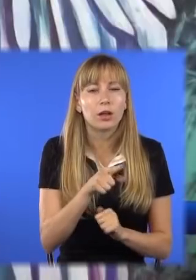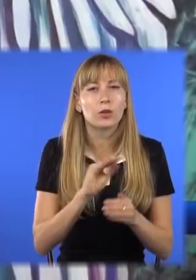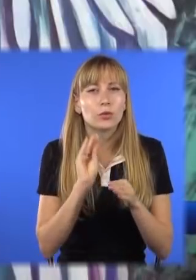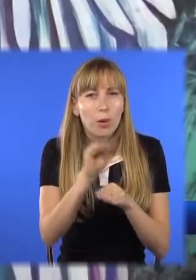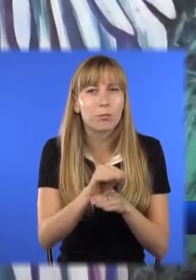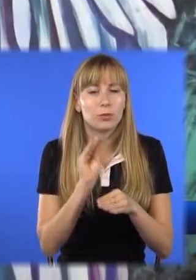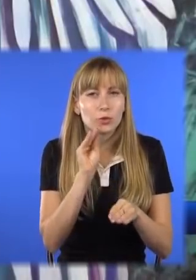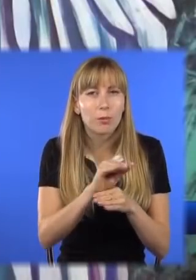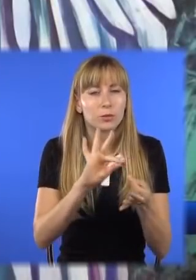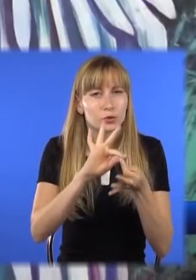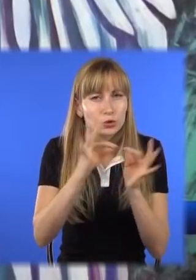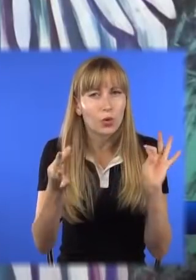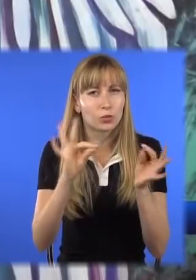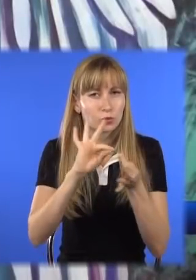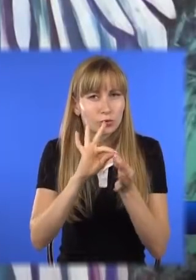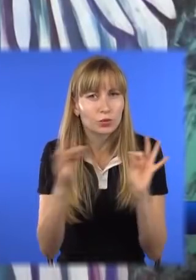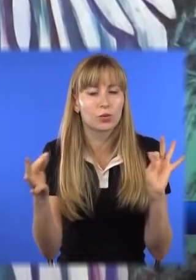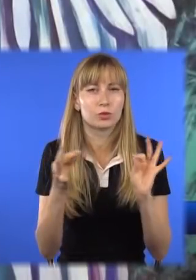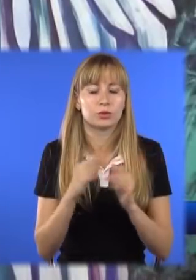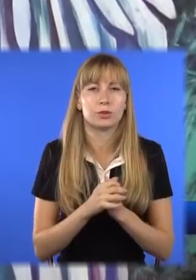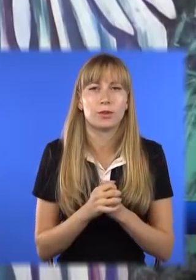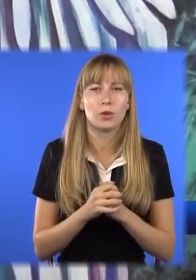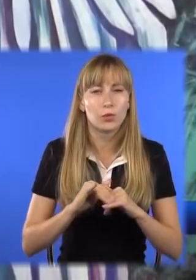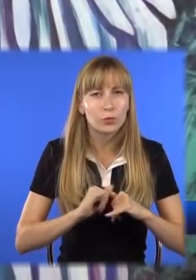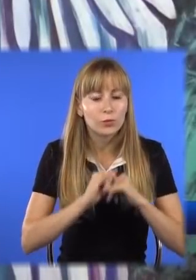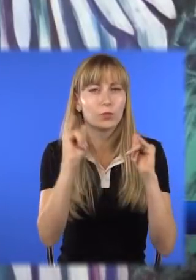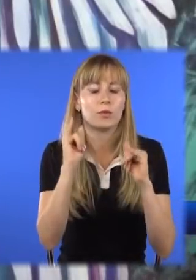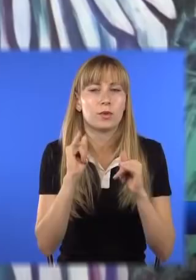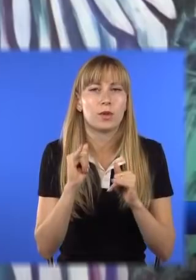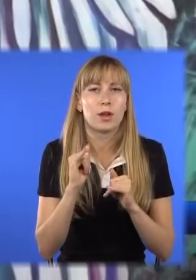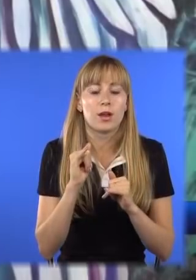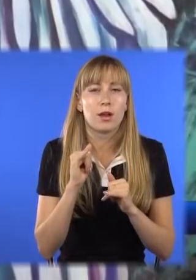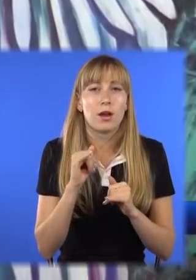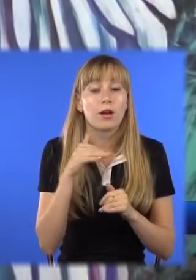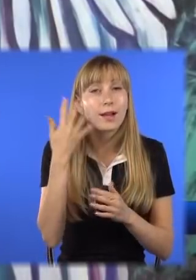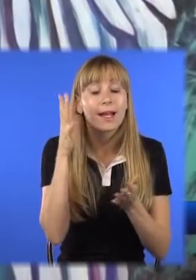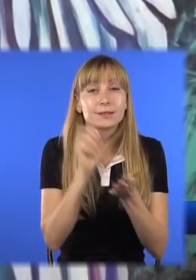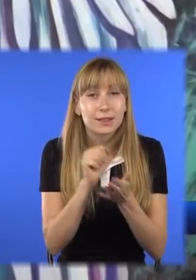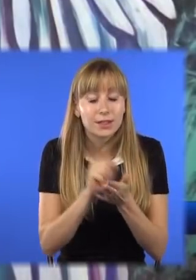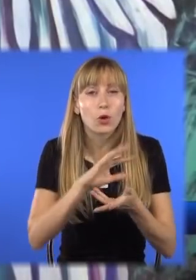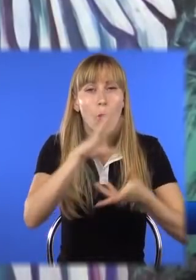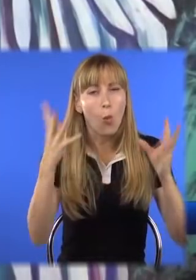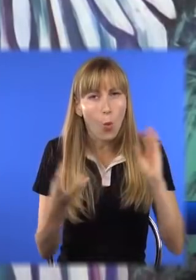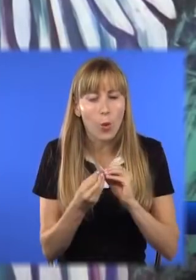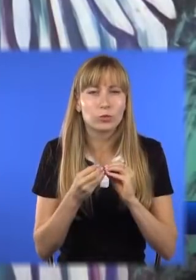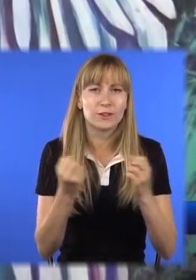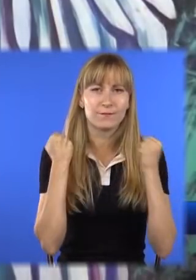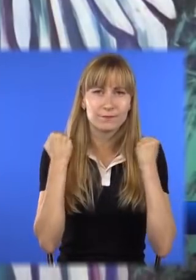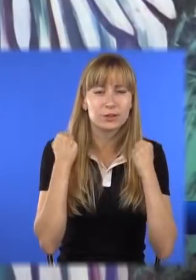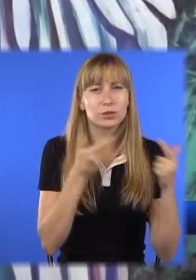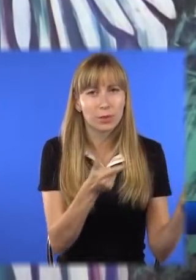нас, звісно ж, общая физическая подготовка, растяжка, которая очень нужна в выполнении элементов